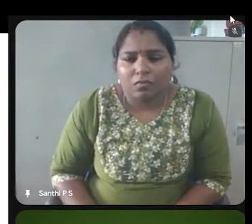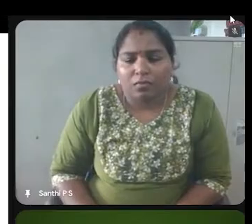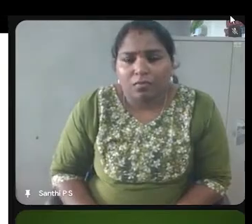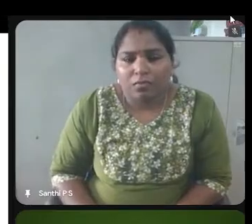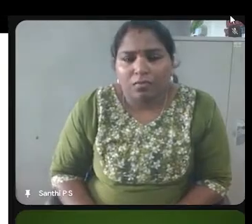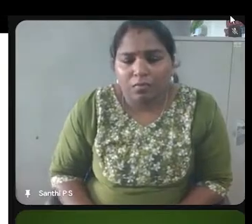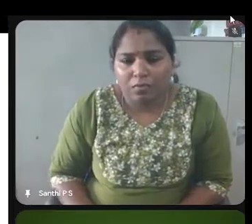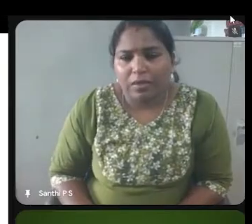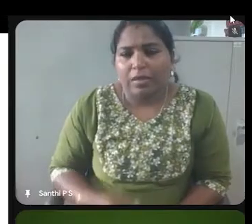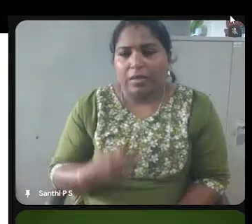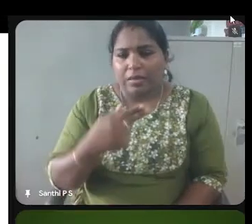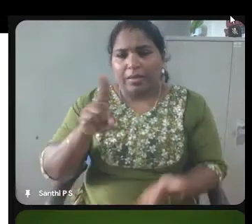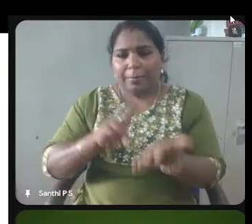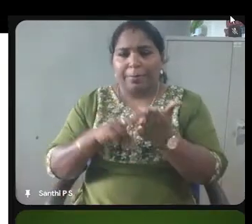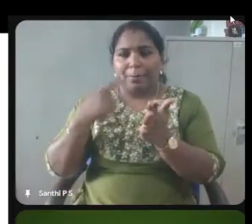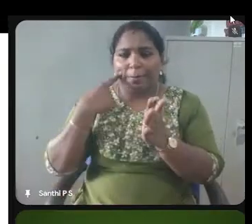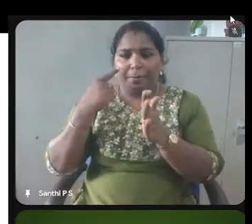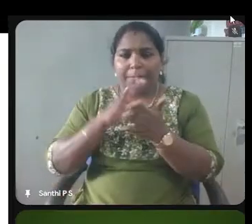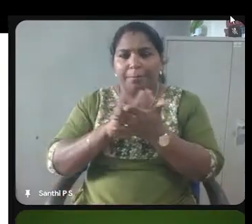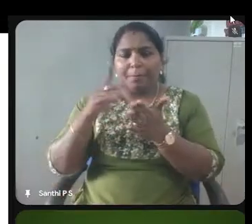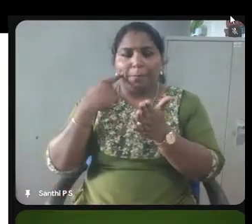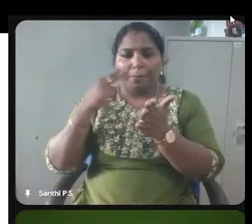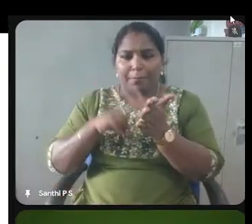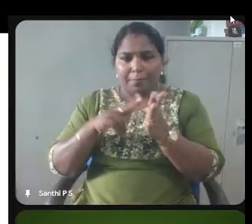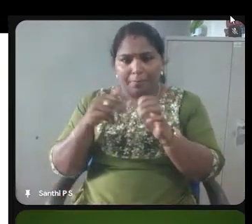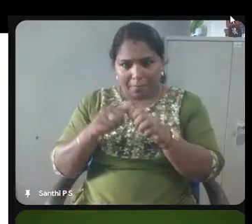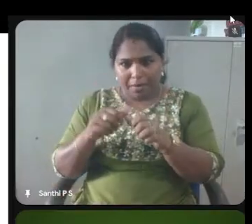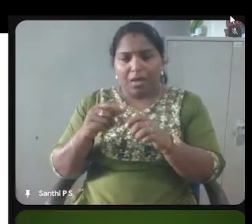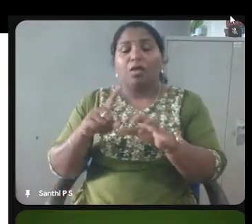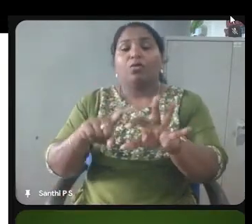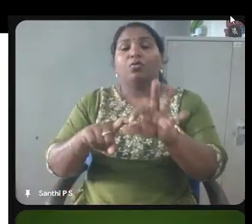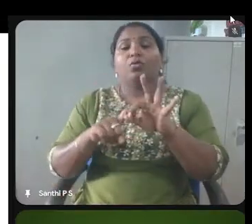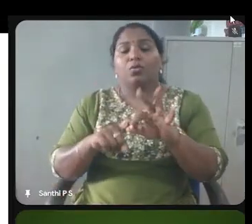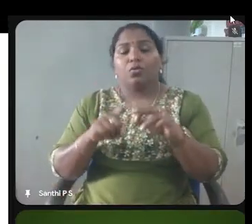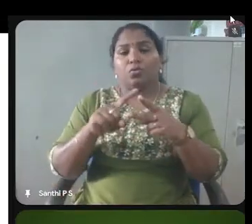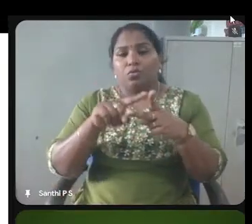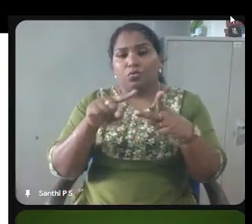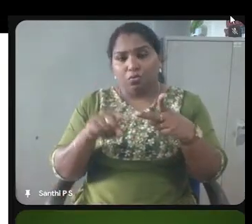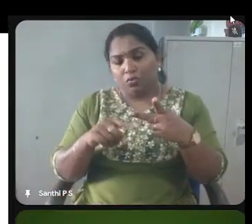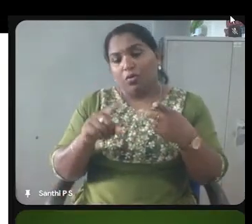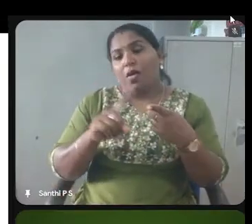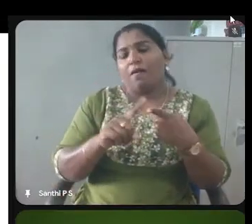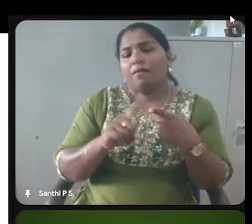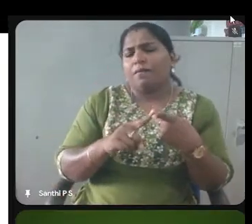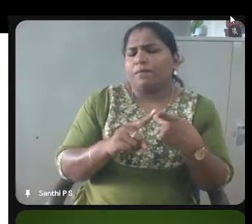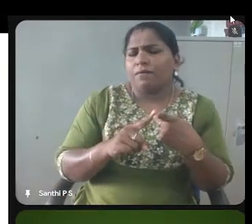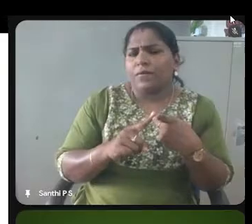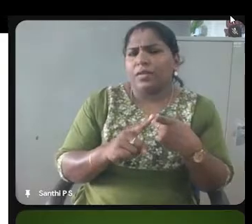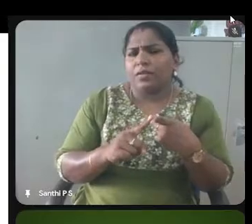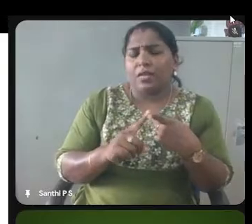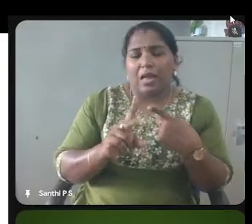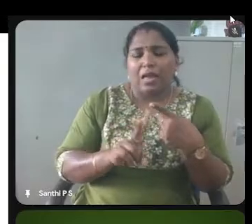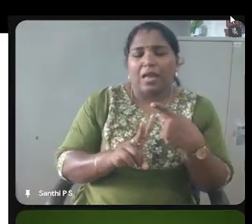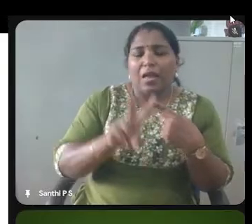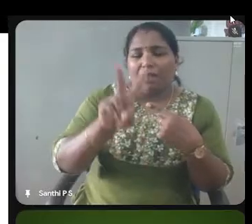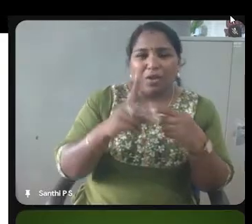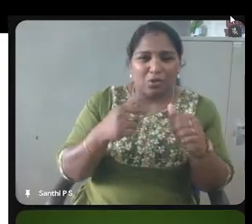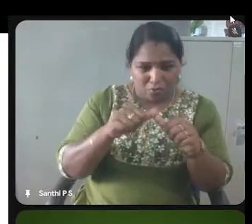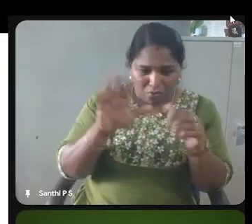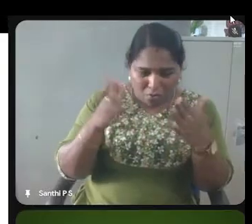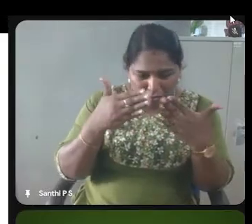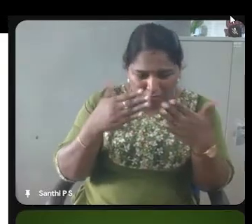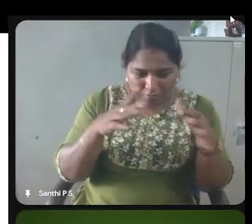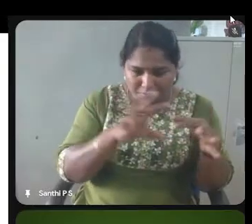എന്റെ പേര് മുഗ്നാന്നാണ്, ഞാൻ ട്രിവാൻഡ്രത്ത് നിന്നാണ്. എനിക്ക് 2 ക്വസ്റ്റ്യൻസ് ചോദിക്കാനുണ്ട്. ആദ്യത്തെ നേരത്തെ പറഞ്ഞ വിർച്വൽ ഓട്ടിസം കണക്ട് ചെയ്തിട്ടുള്ള ഒരു ക്വസ്റ്റ്യൻ